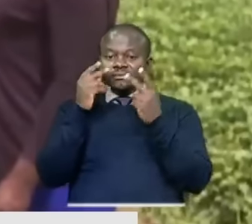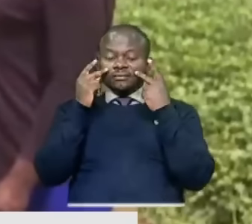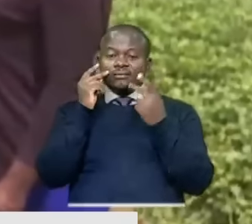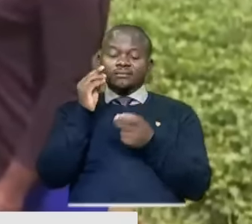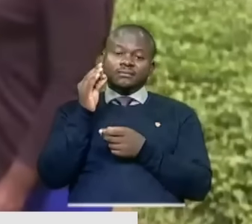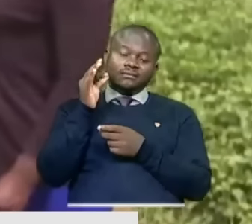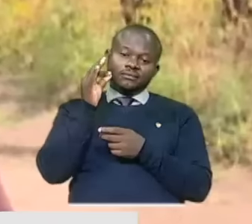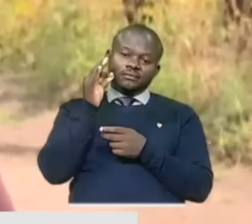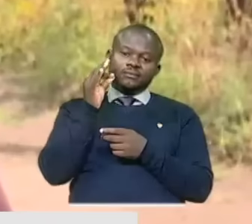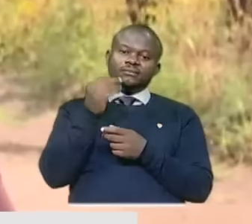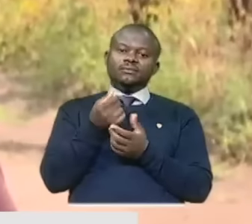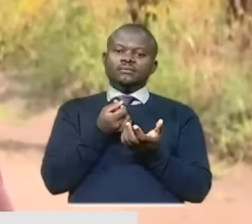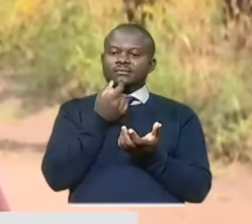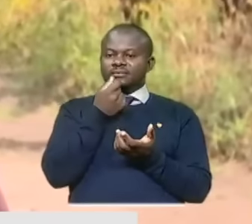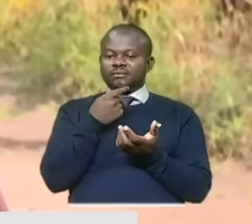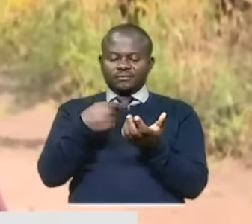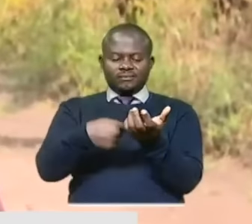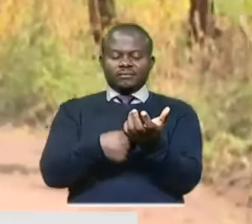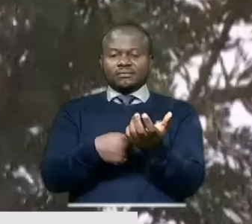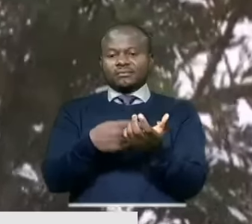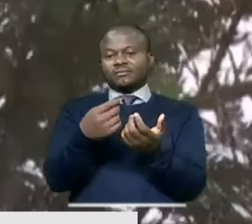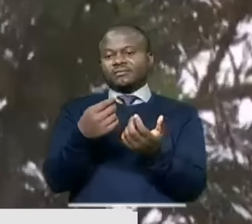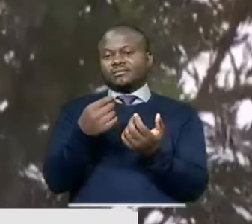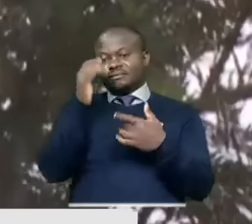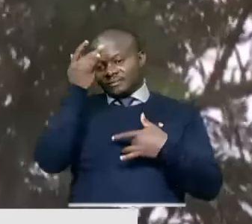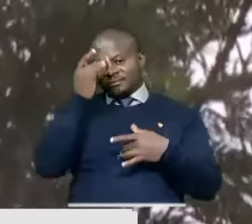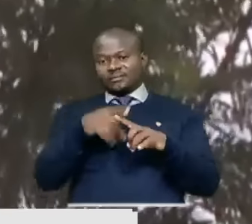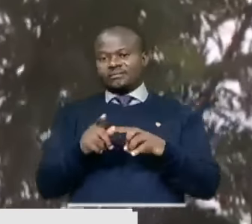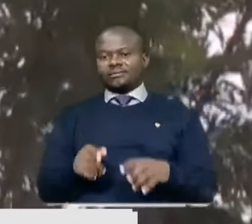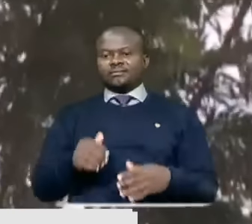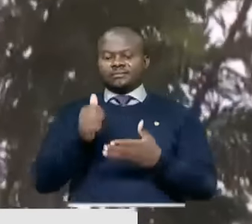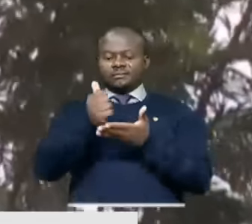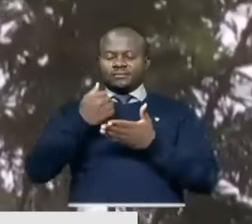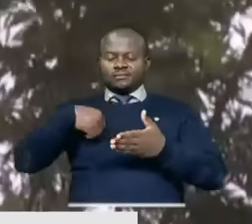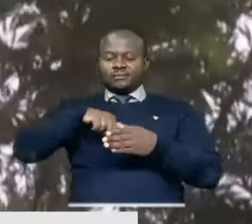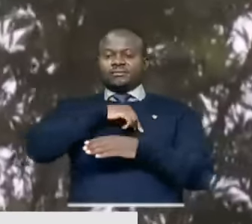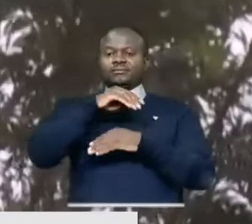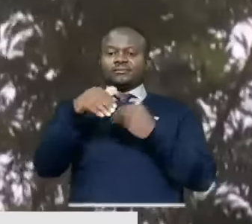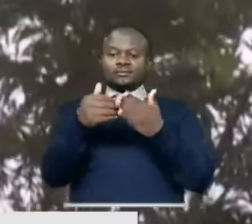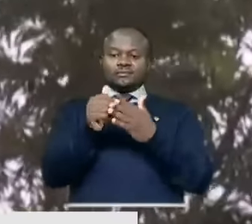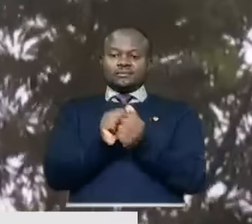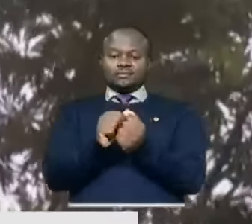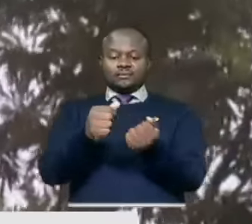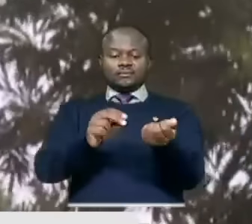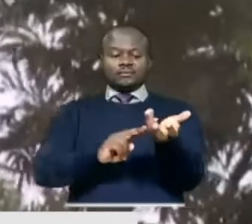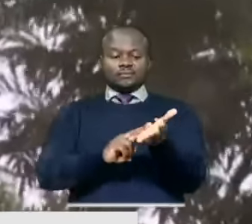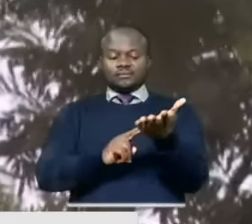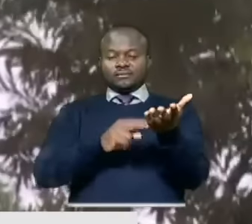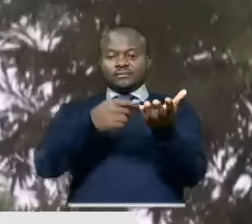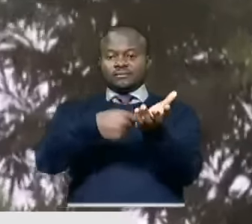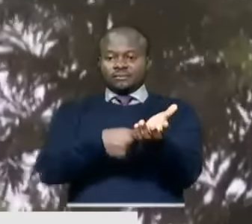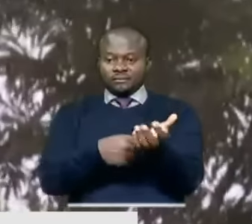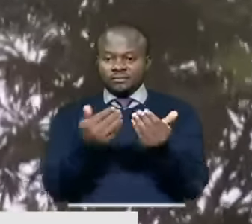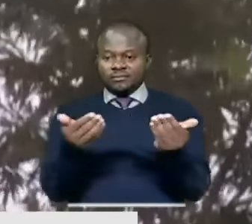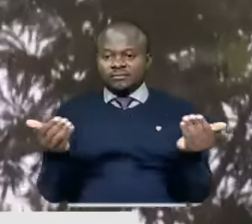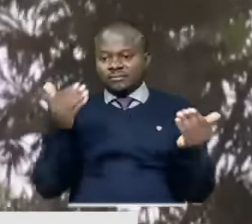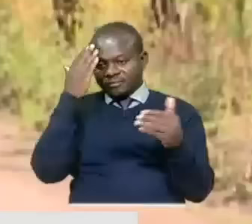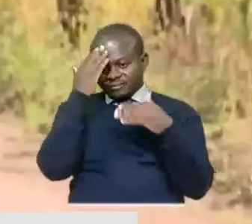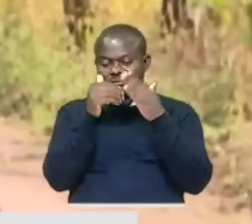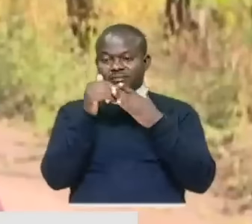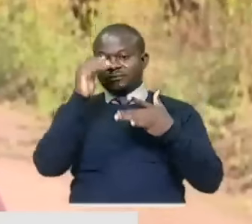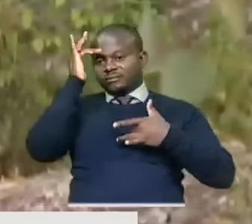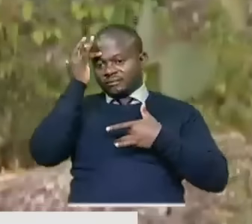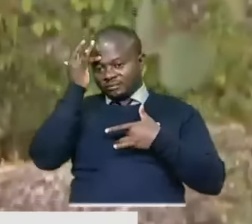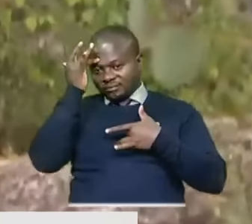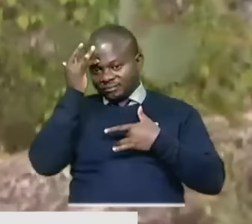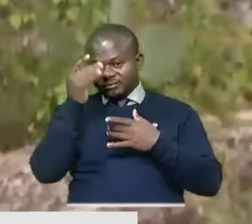w'indwara zitandukanye tubona ku giciro gikeye buradufasha ubwo tubuvura turabwivuza tukabuvuza n'abana kuko hari indwara